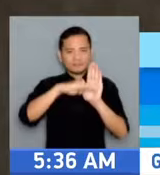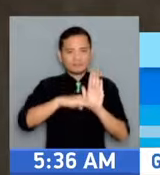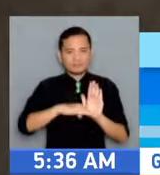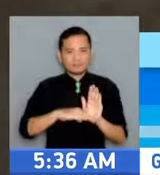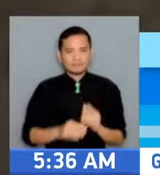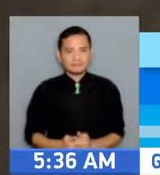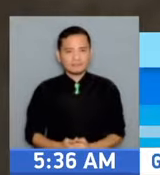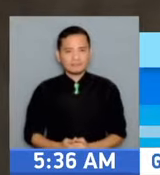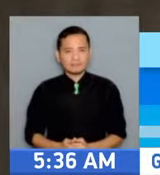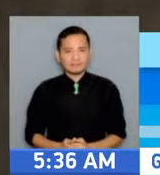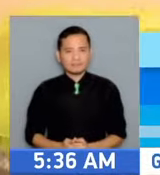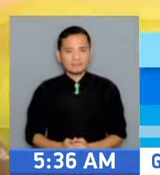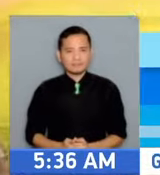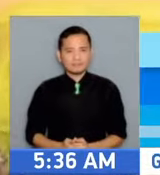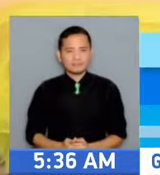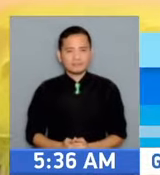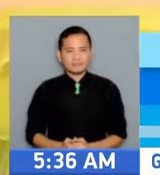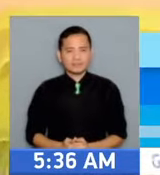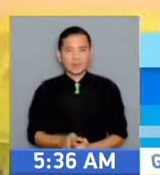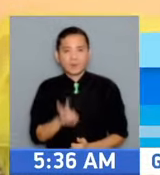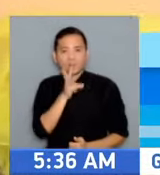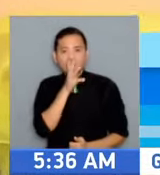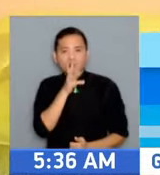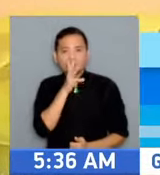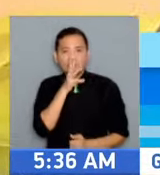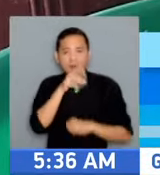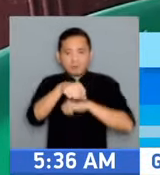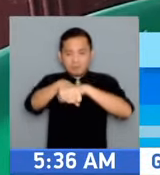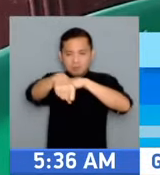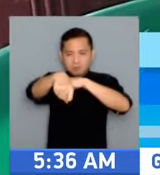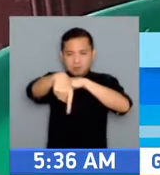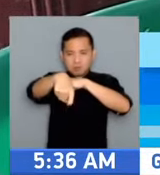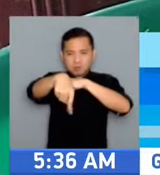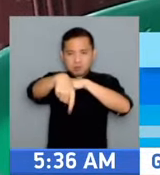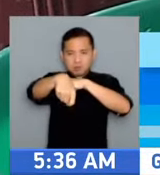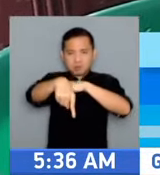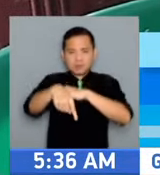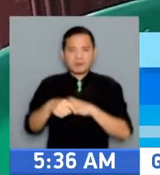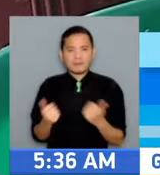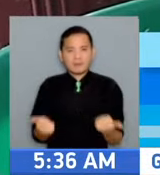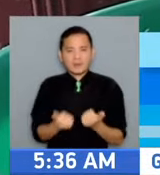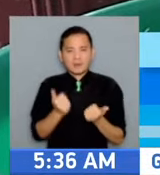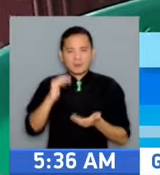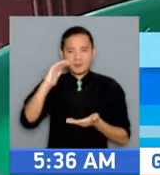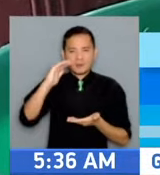Mas mahina ang water pressure sa piling mga oras dito sa Metro Manila.